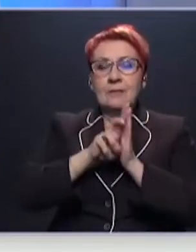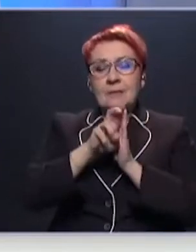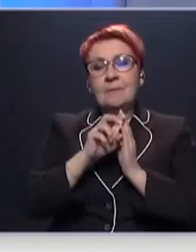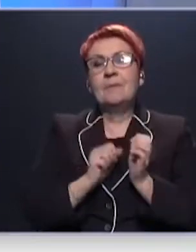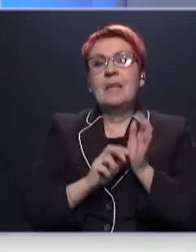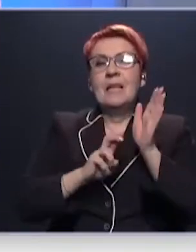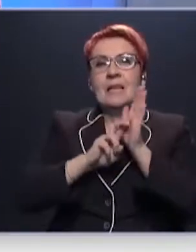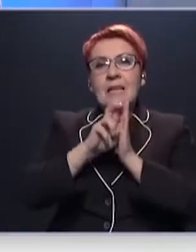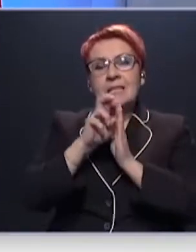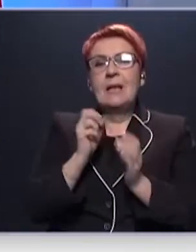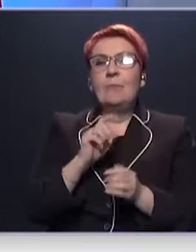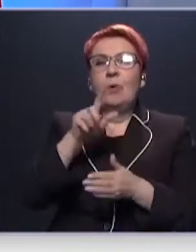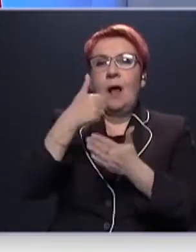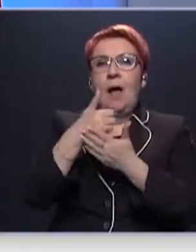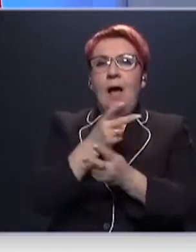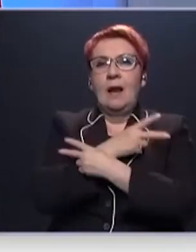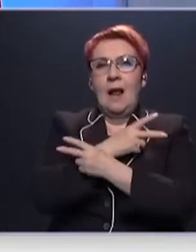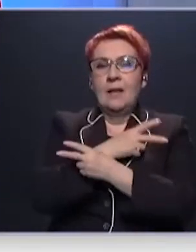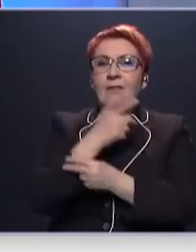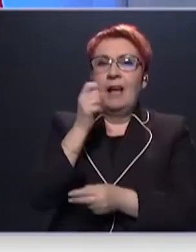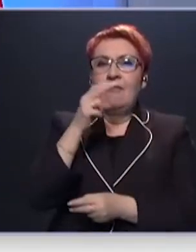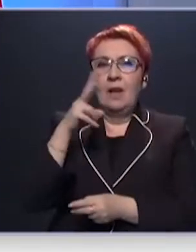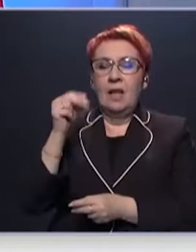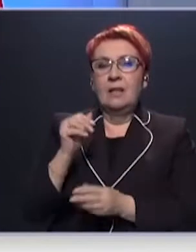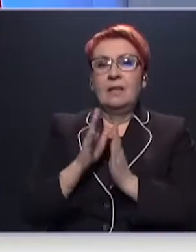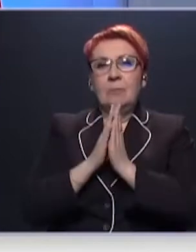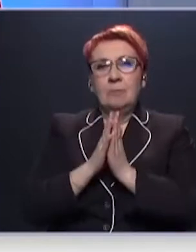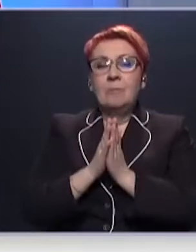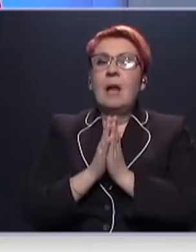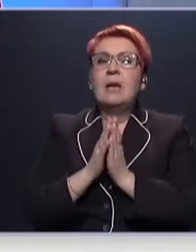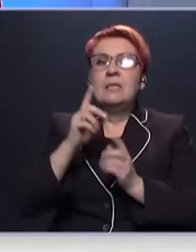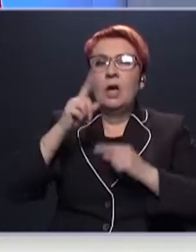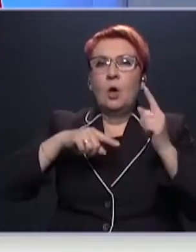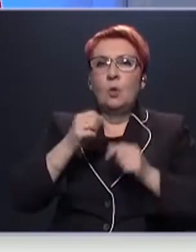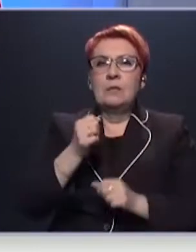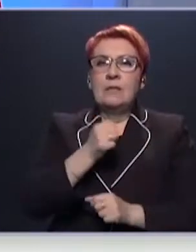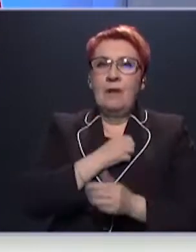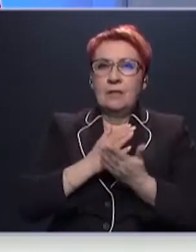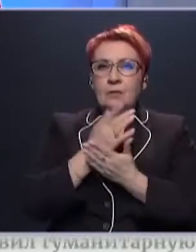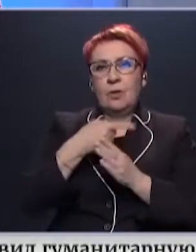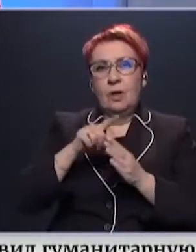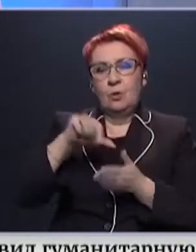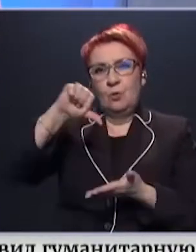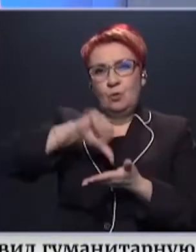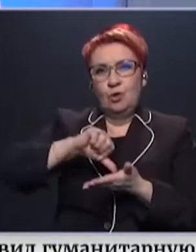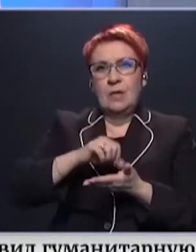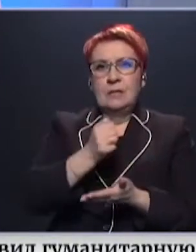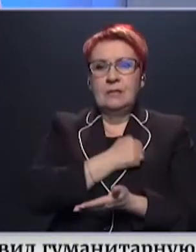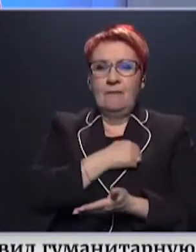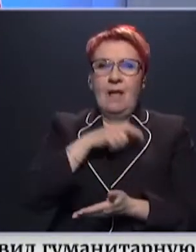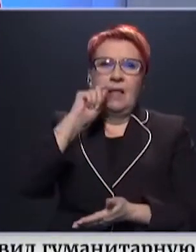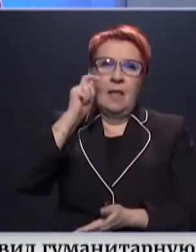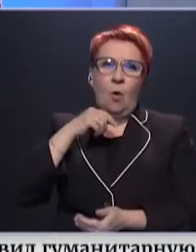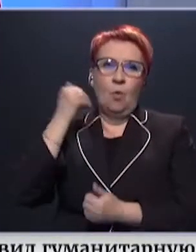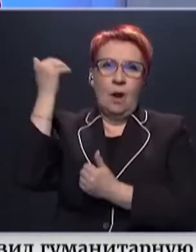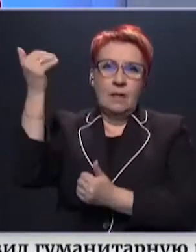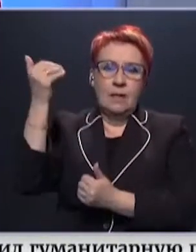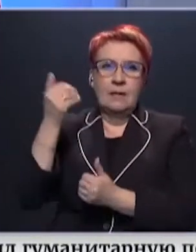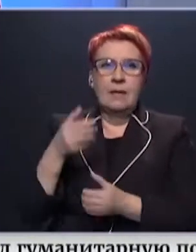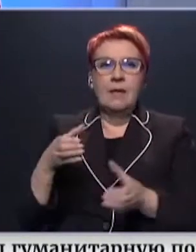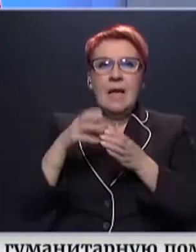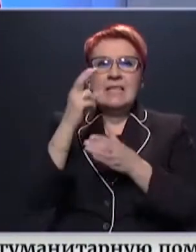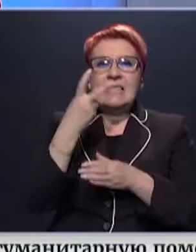Архангела Гавриила. За богослужением молились родственники военнослужащих, которые участвуют в военной операции на Украине. Соборные